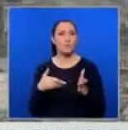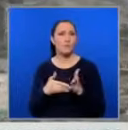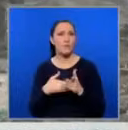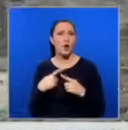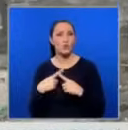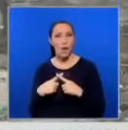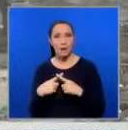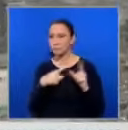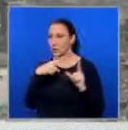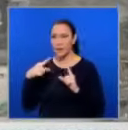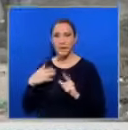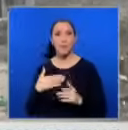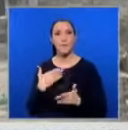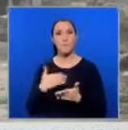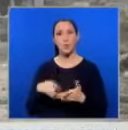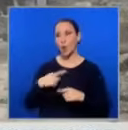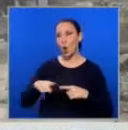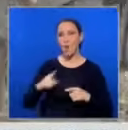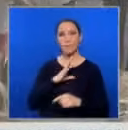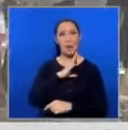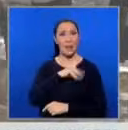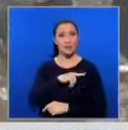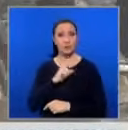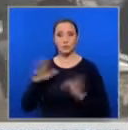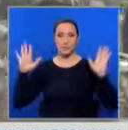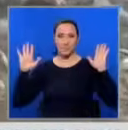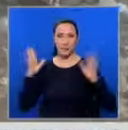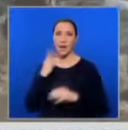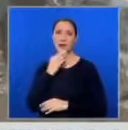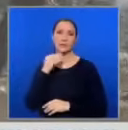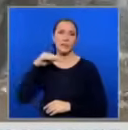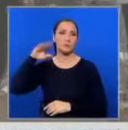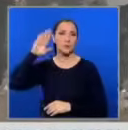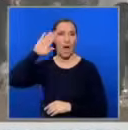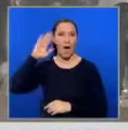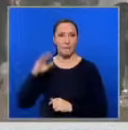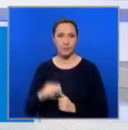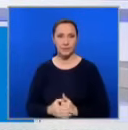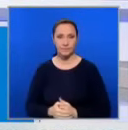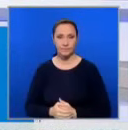са запечатани и полусъблечени палестинци, които са се предали на израелската армия.